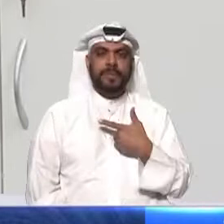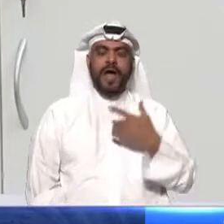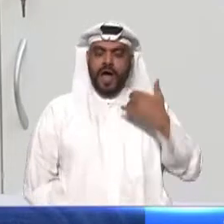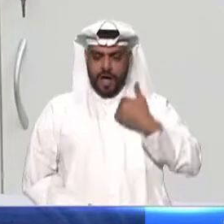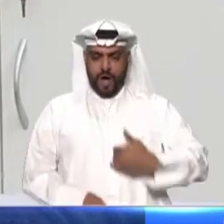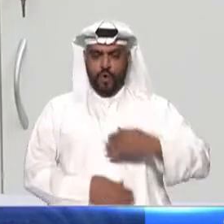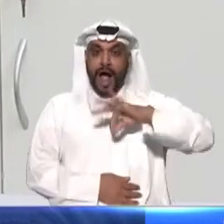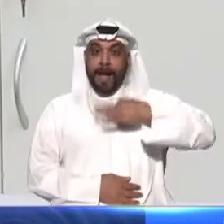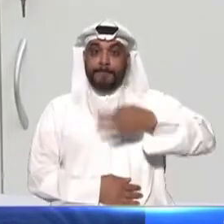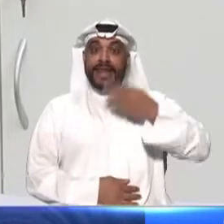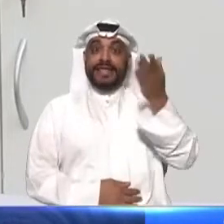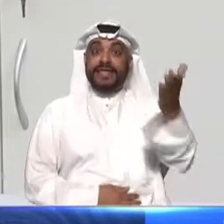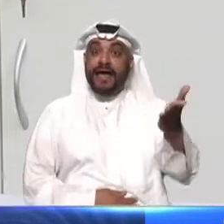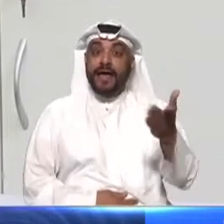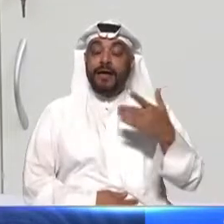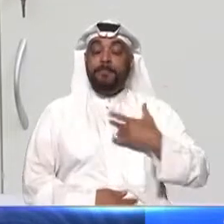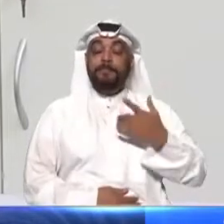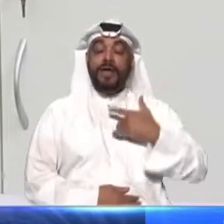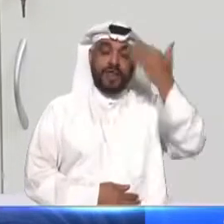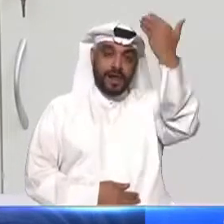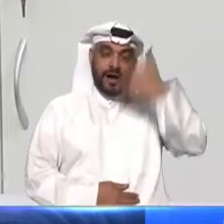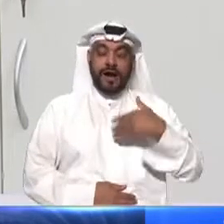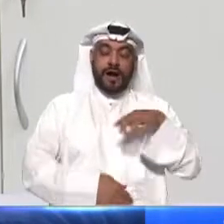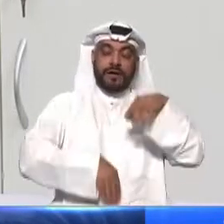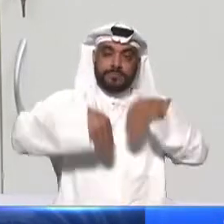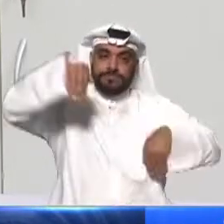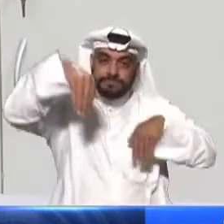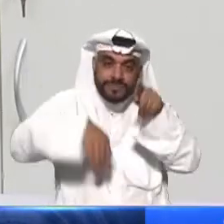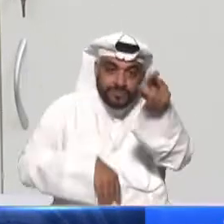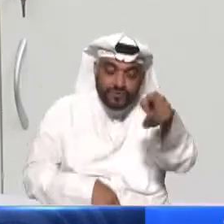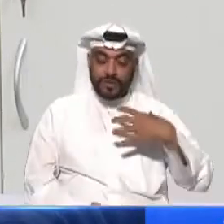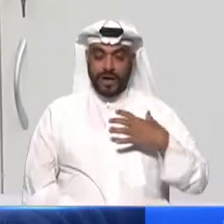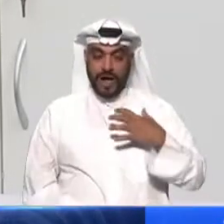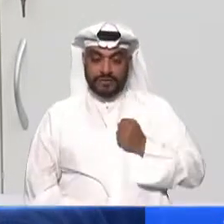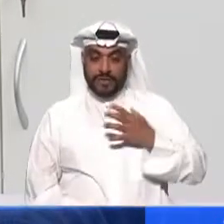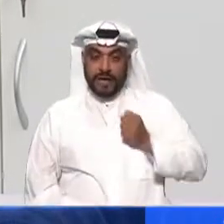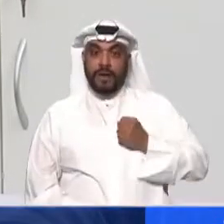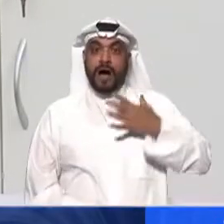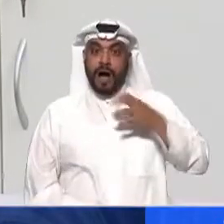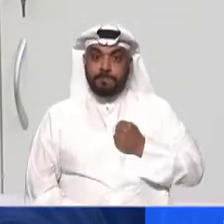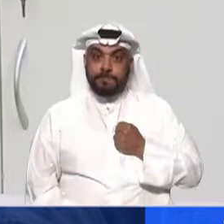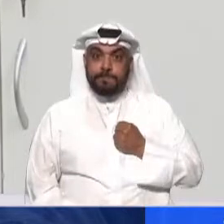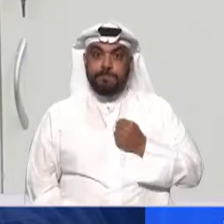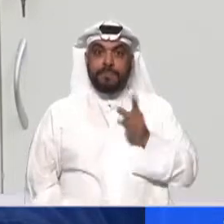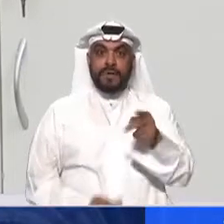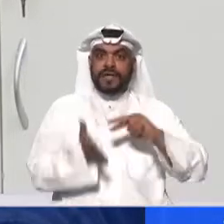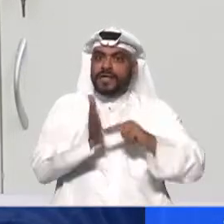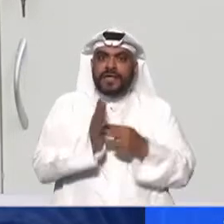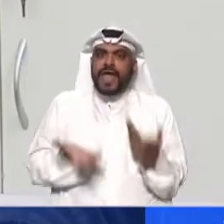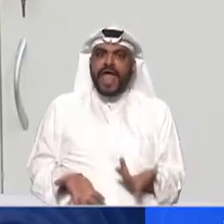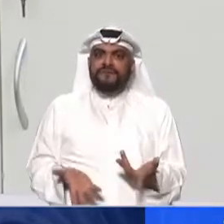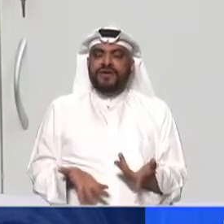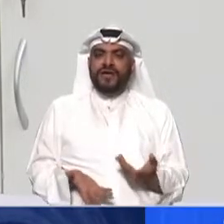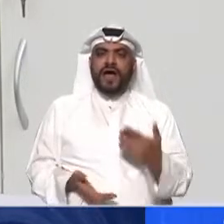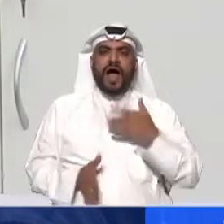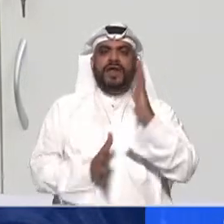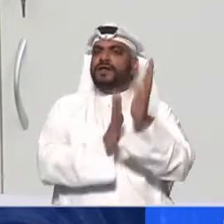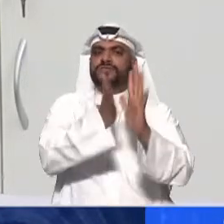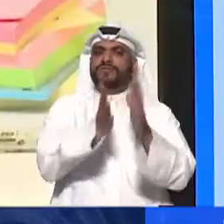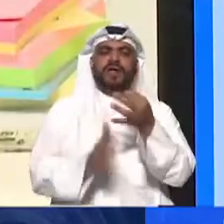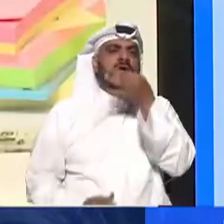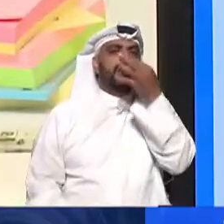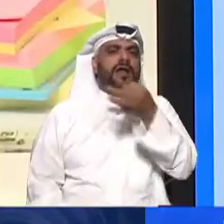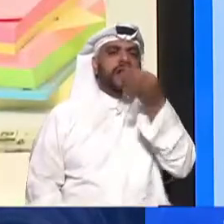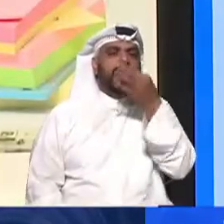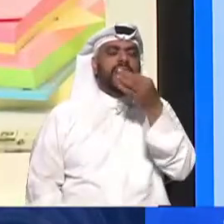عمليات أو تحدث لهم جلطات، بهذه الفترة يصير معاهم لمدة معينة من الزمن عدم قدرة على